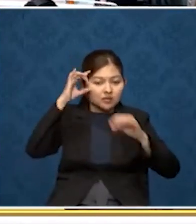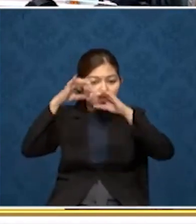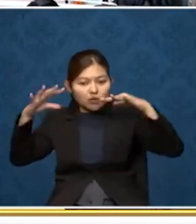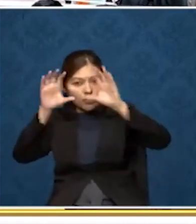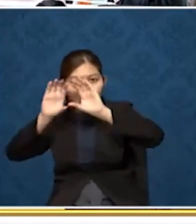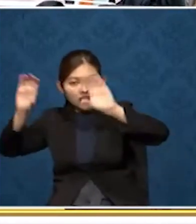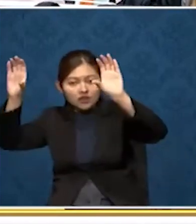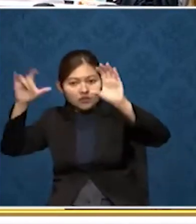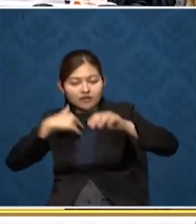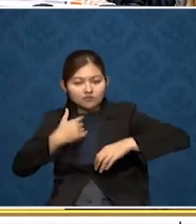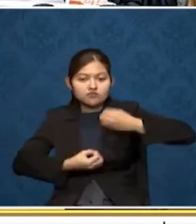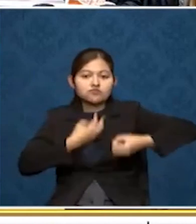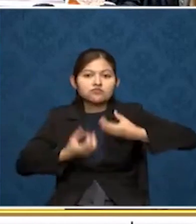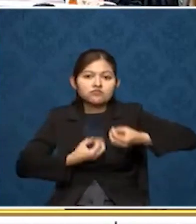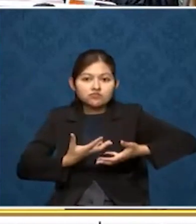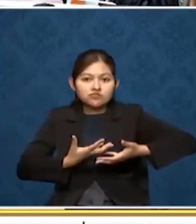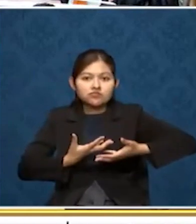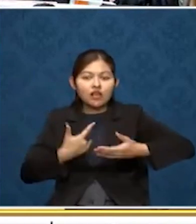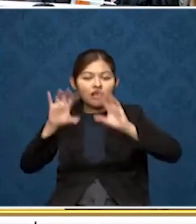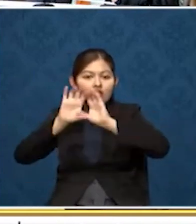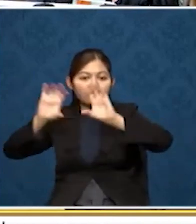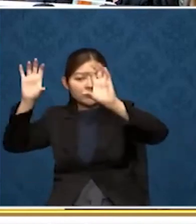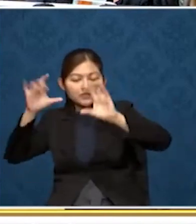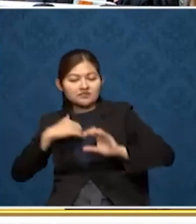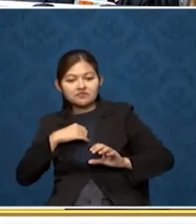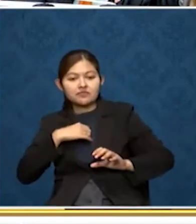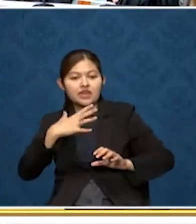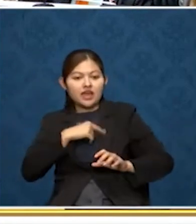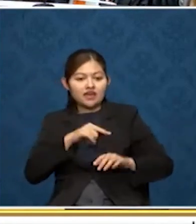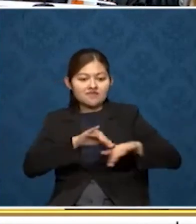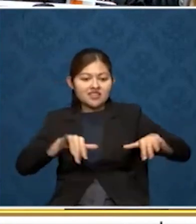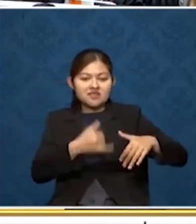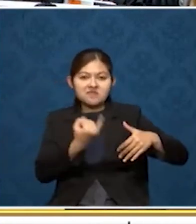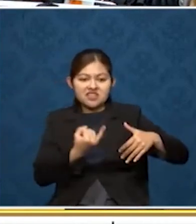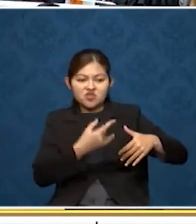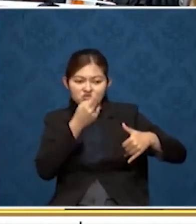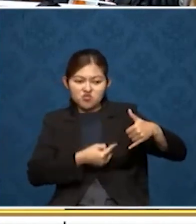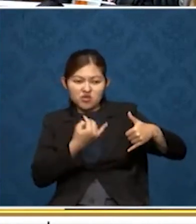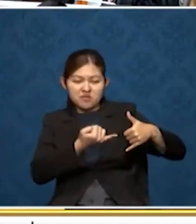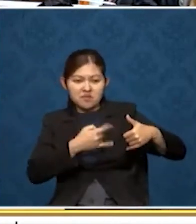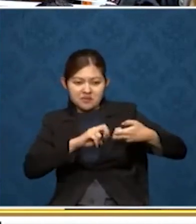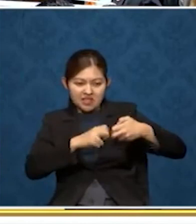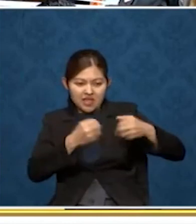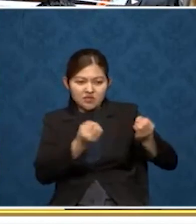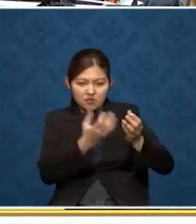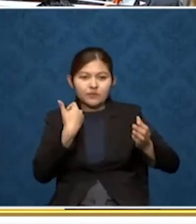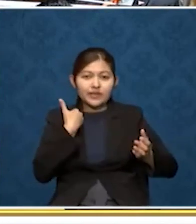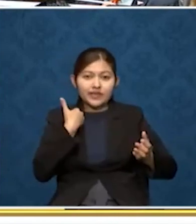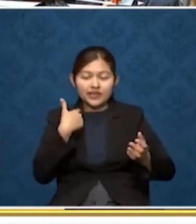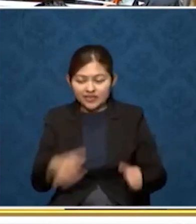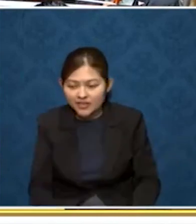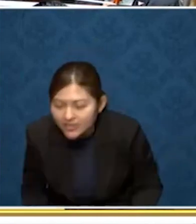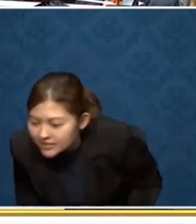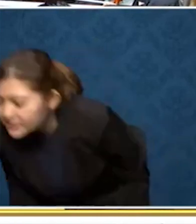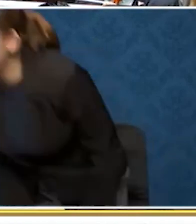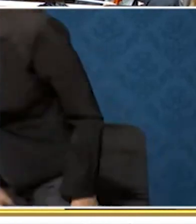รัฐแสดงออกในแบบที่รัฐไม่ต้องการว่าเป็นเด็กไม่ดีเป็นเด็กมีปัญหาผู้ใหญ่